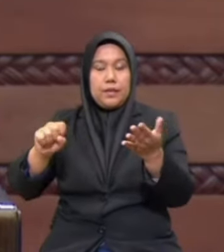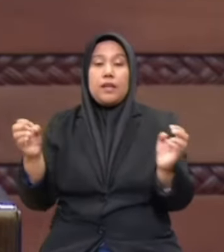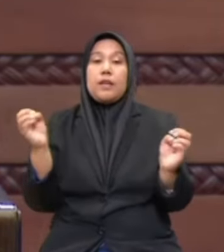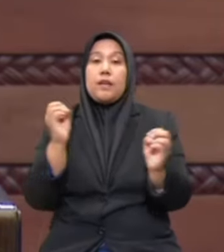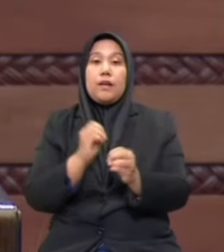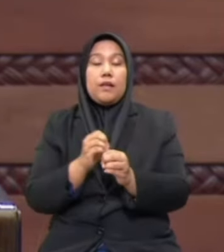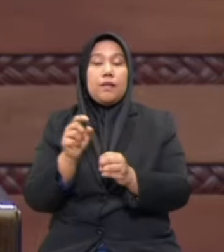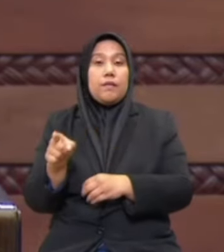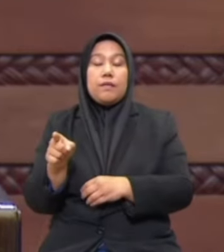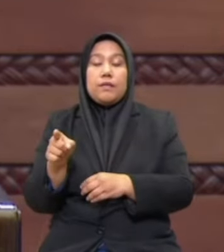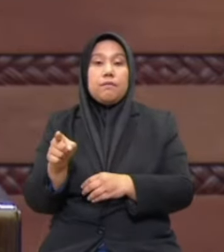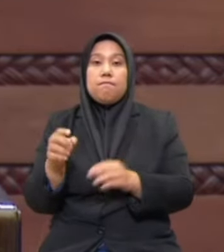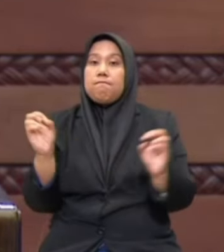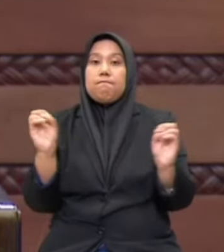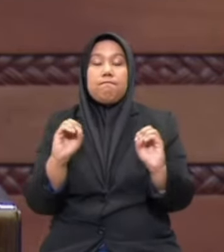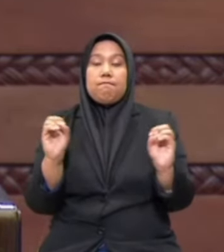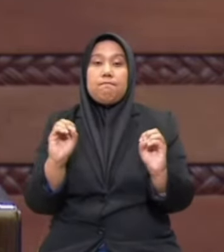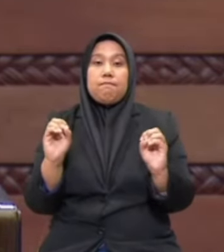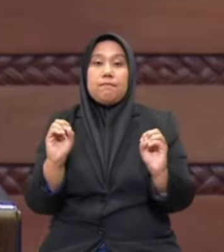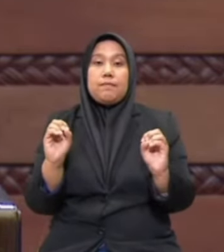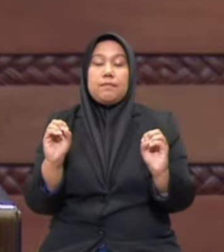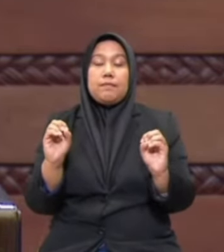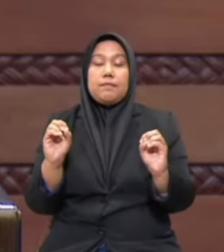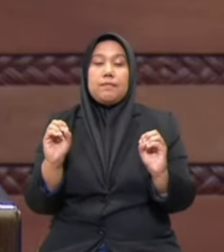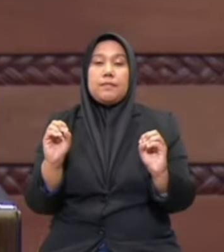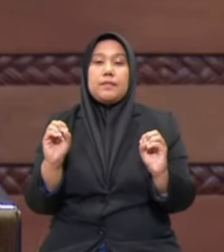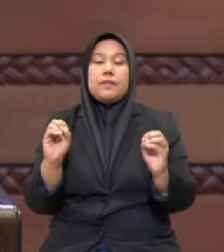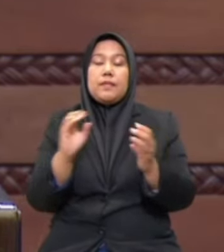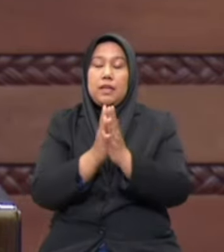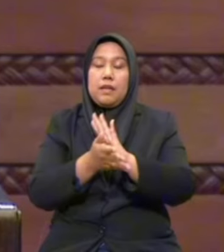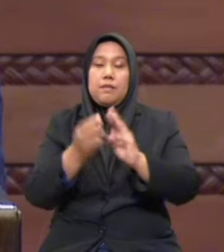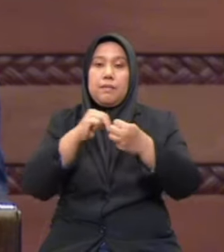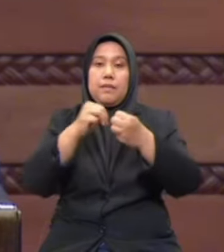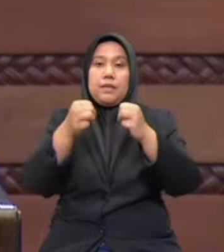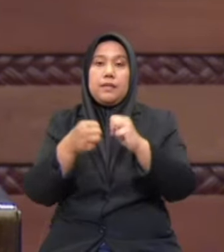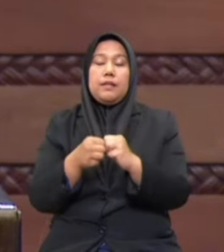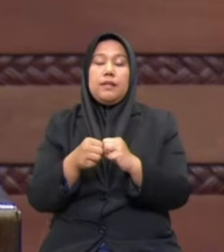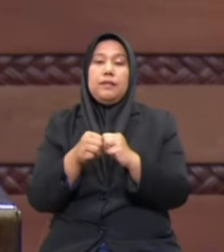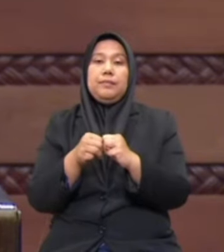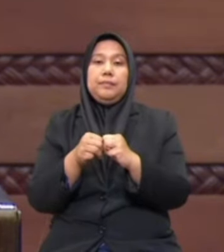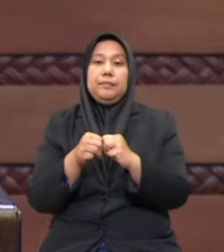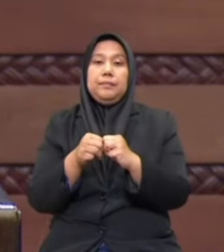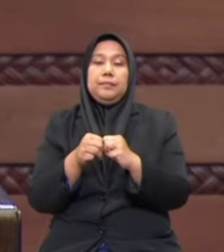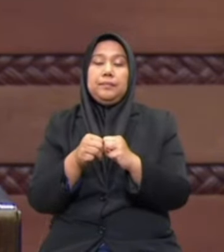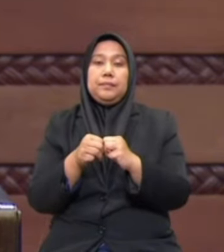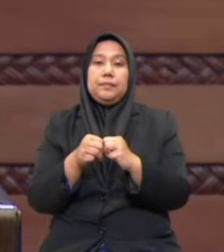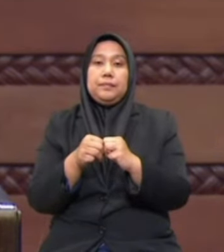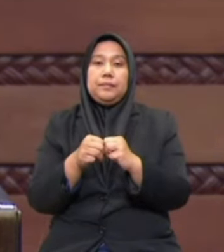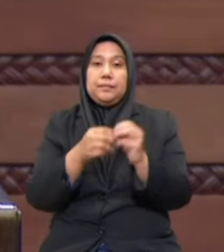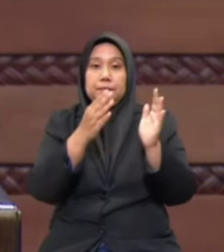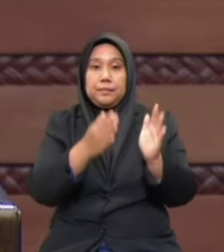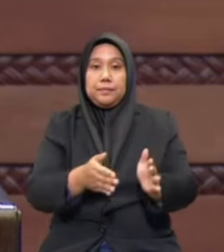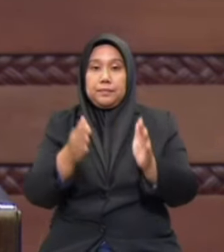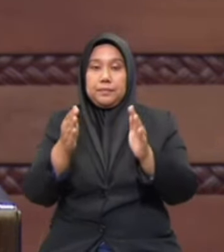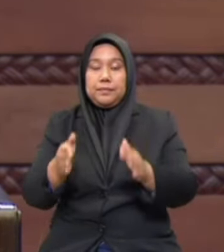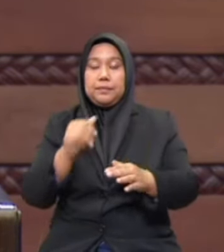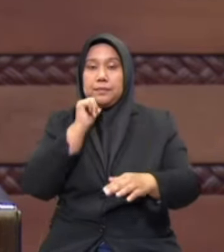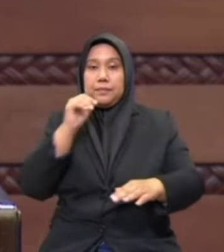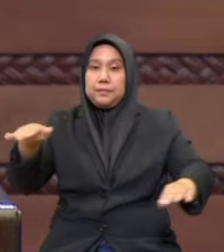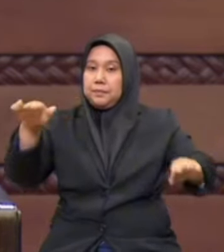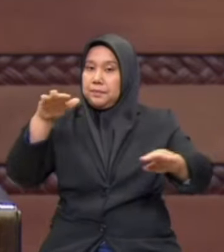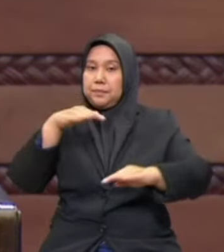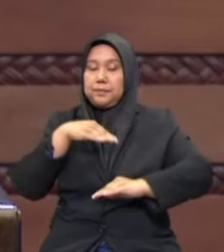pejabat pun tiada inilah jadi satu masalah inilah orang-orang tidak berpuas hati